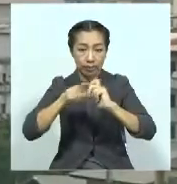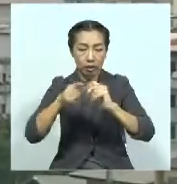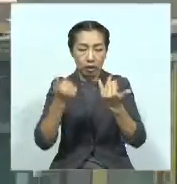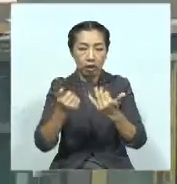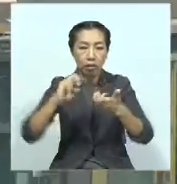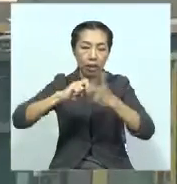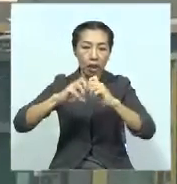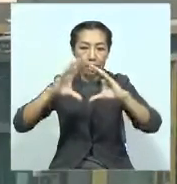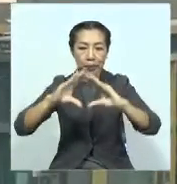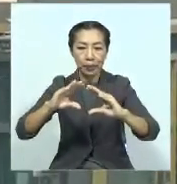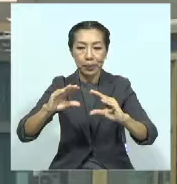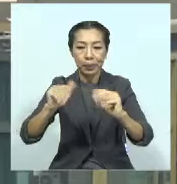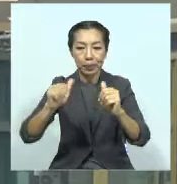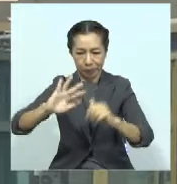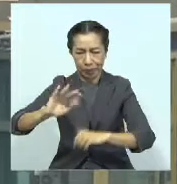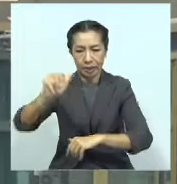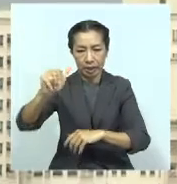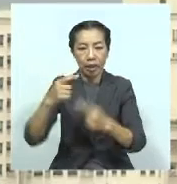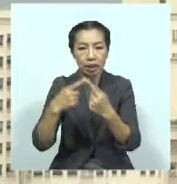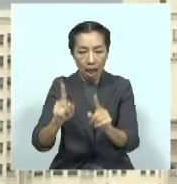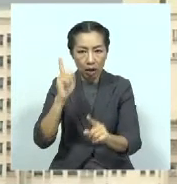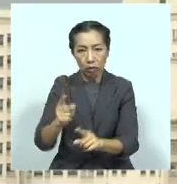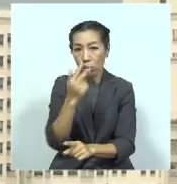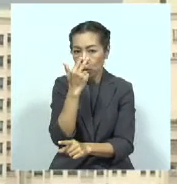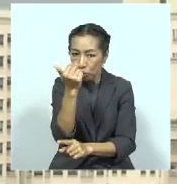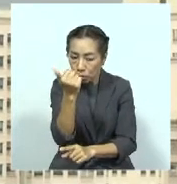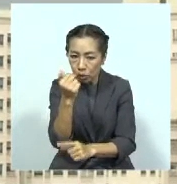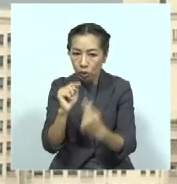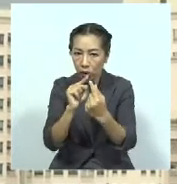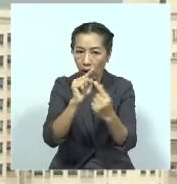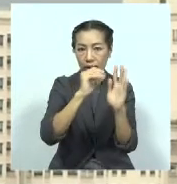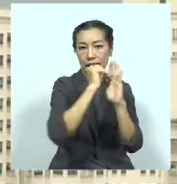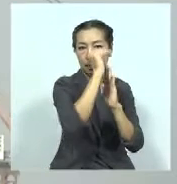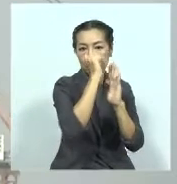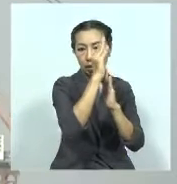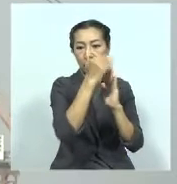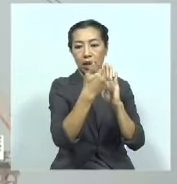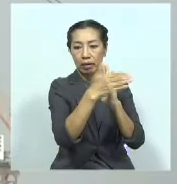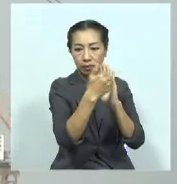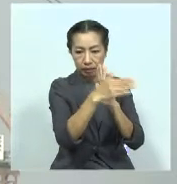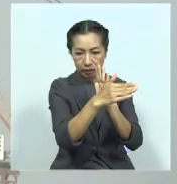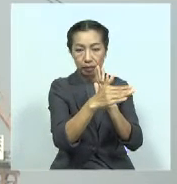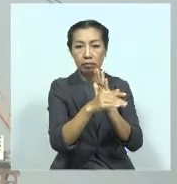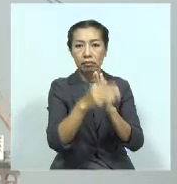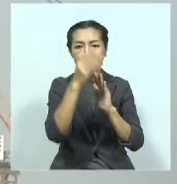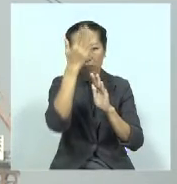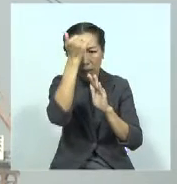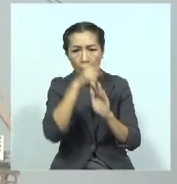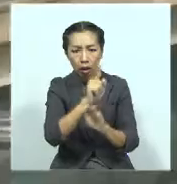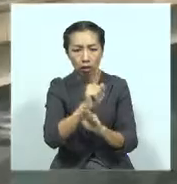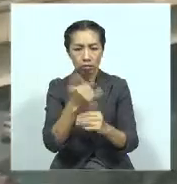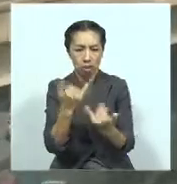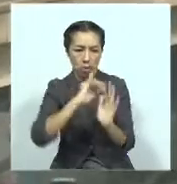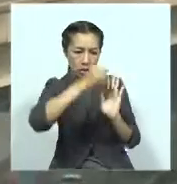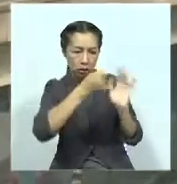การณ์คลี่คลายดีขึ้นแต่ยังคงต้องติดตามสถานการณ์ในพื้นที่ภาคเหนือและภาคตะวันออกเฉียงเหนือหลังจากที่หล